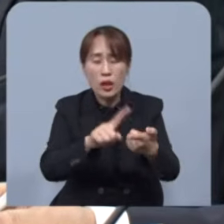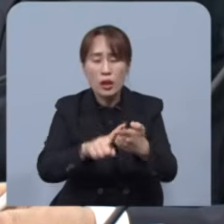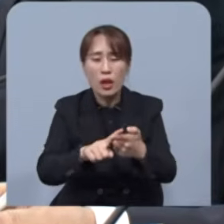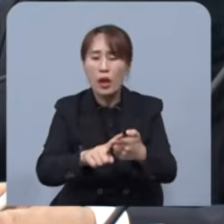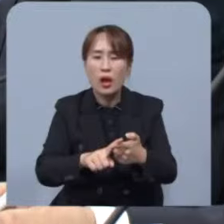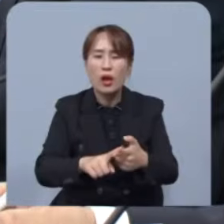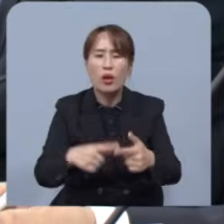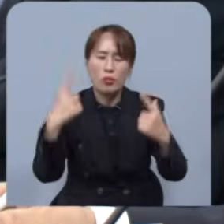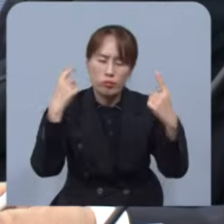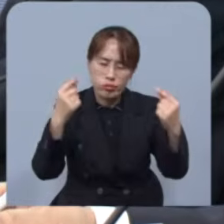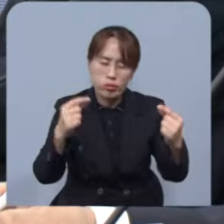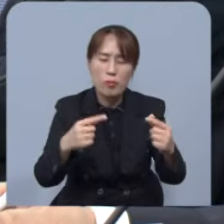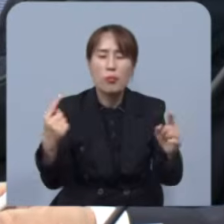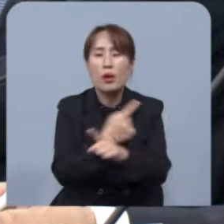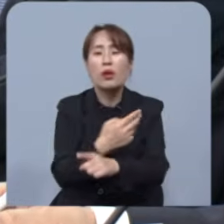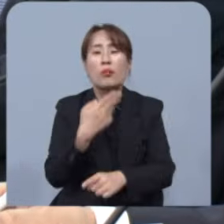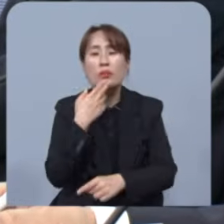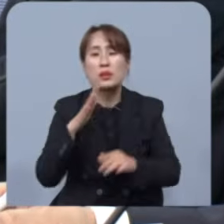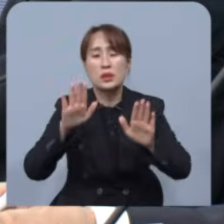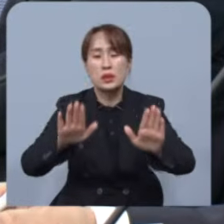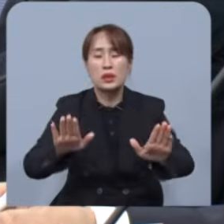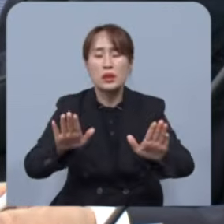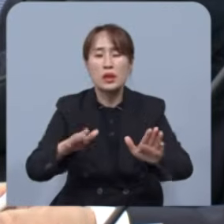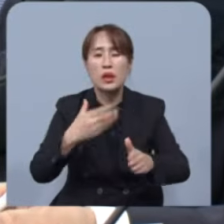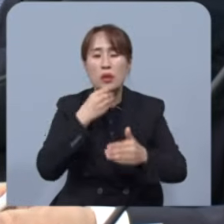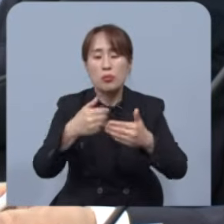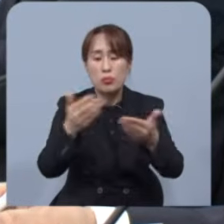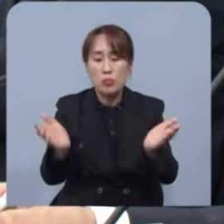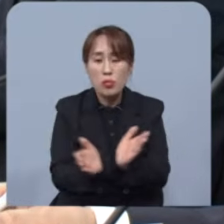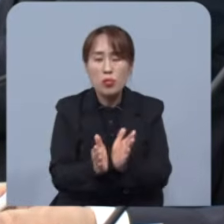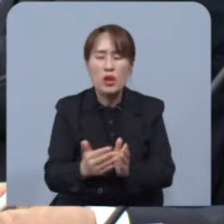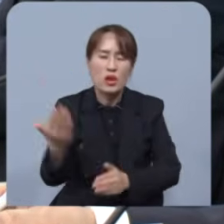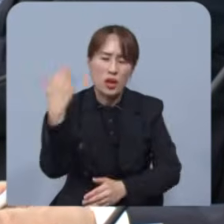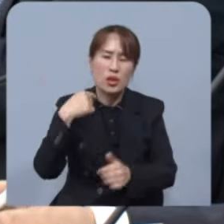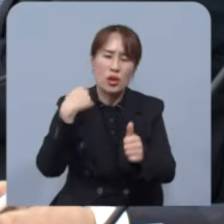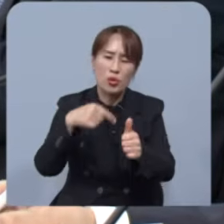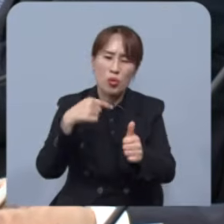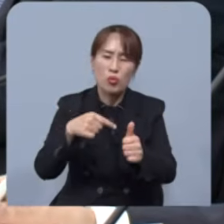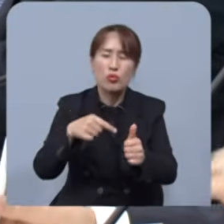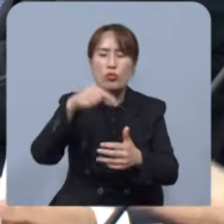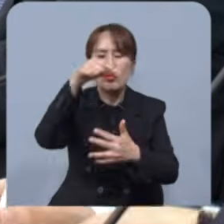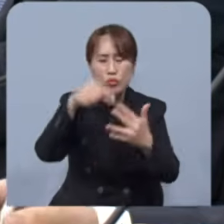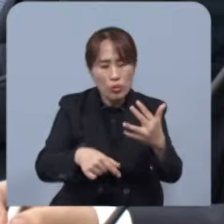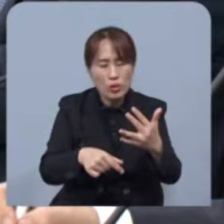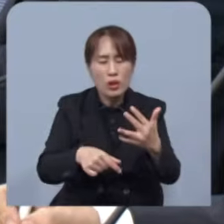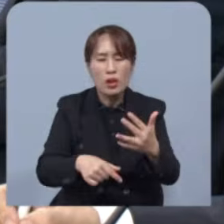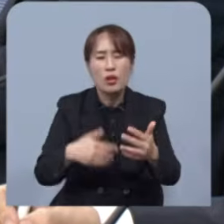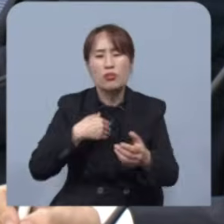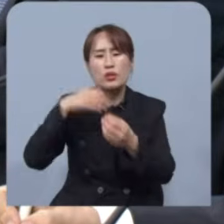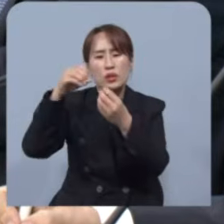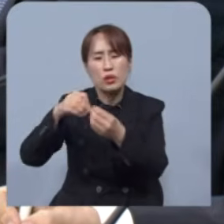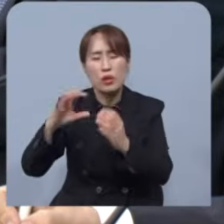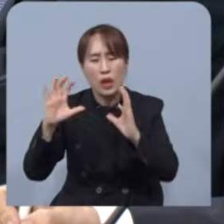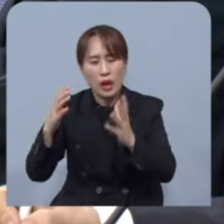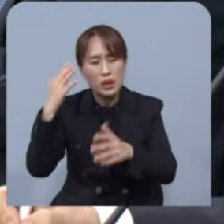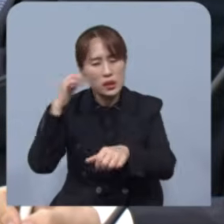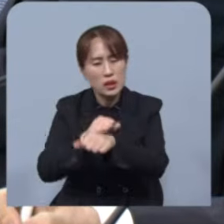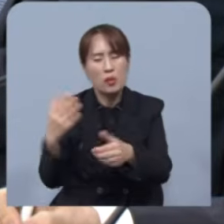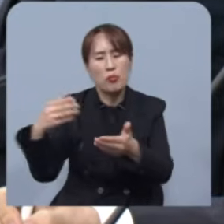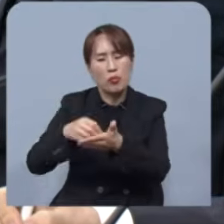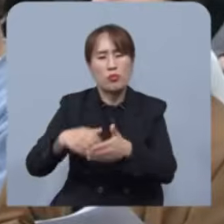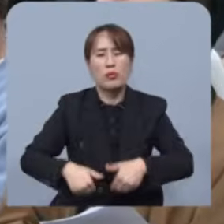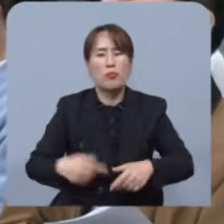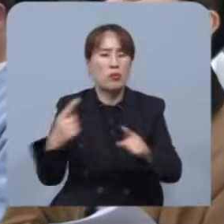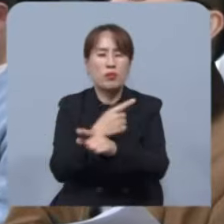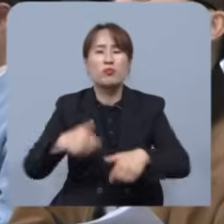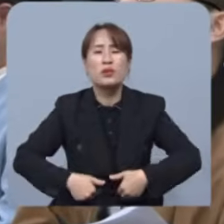변하지 않고 있습니다. 이제는 보건복지부의 낡은 교육 커리큘럼에 우리의 전통 육아 지혜를 채워 넣어야